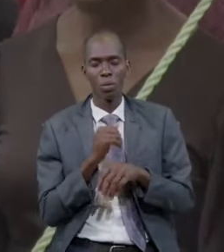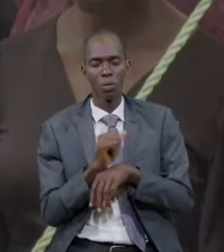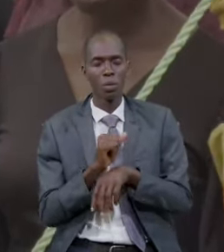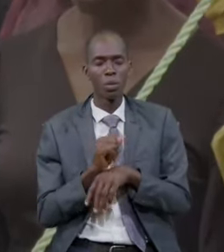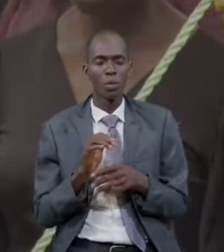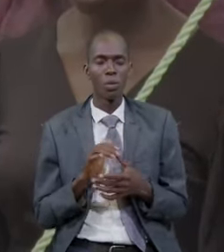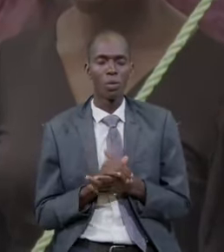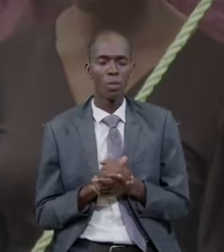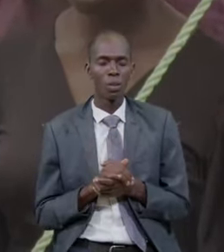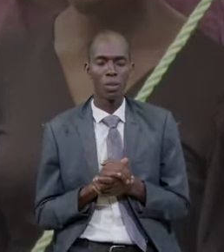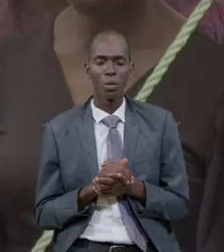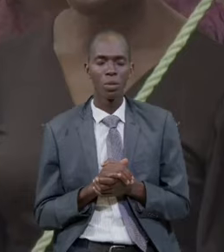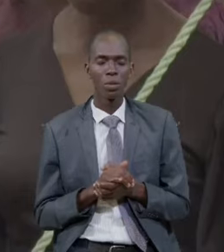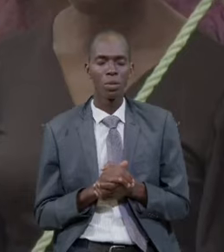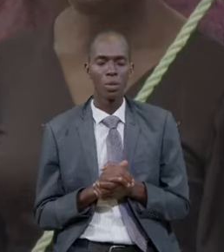Rappelle-toi,